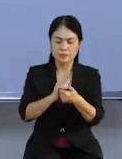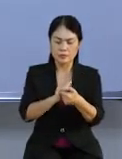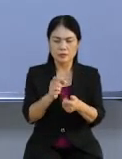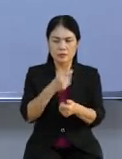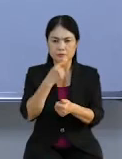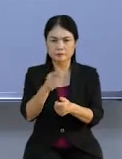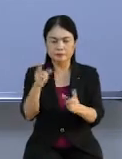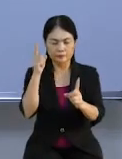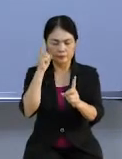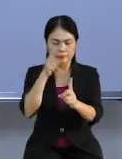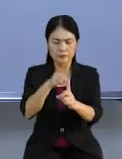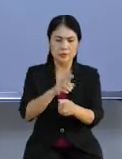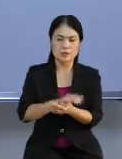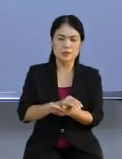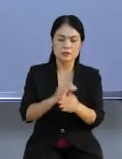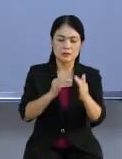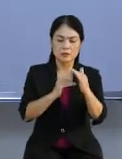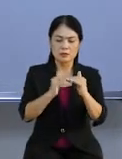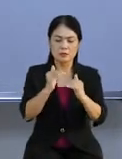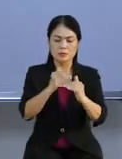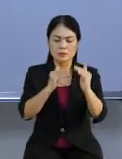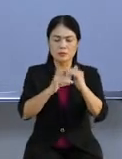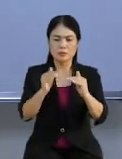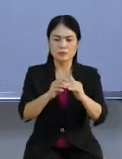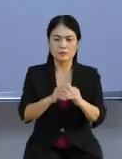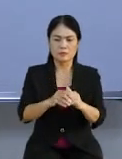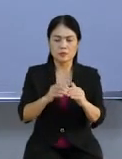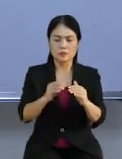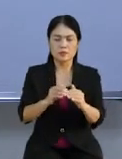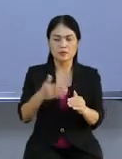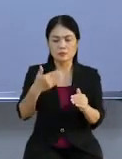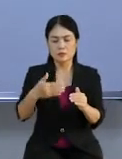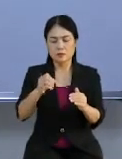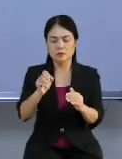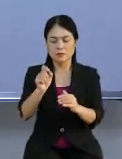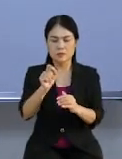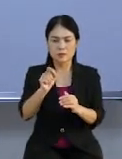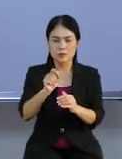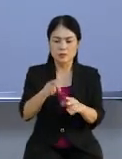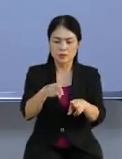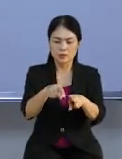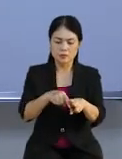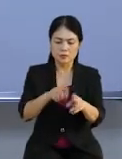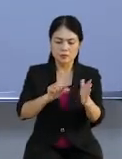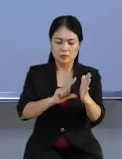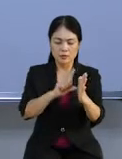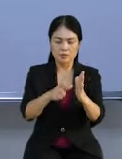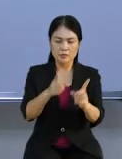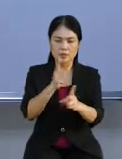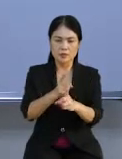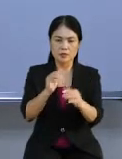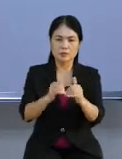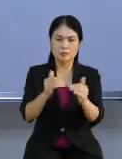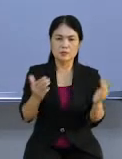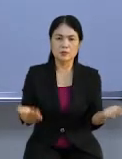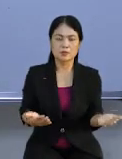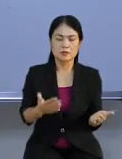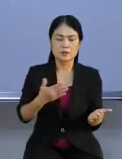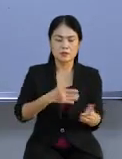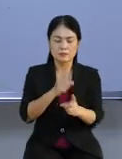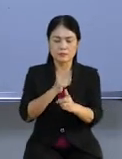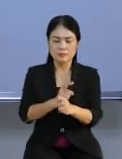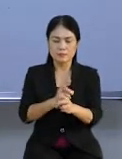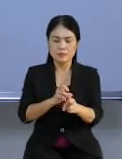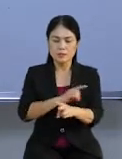thả đàm bảy xong rồi qua ở sầm nong mông cài sắp được cái đấy đại pha bằng toàn năng đại chi năng dương tay thơ đuổi mình đấy lục ru tục